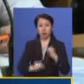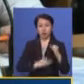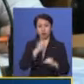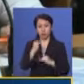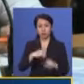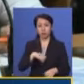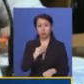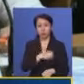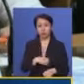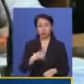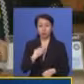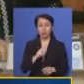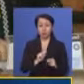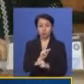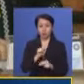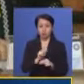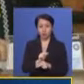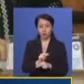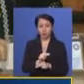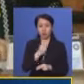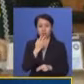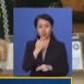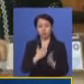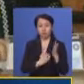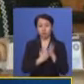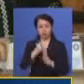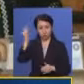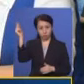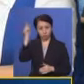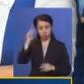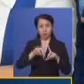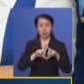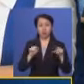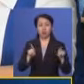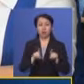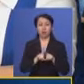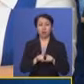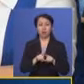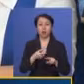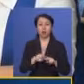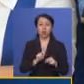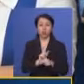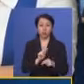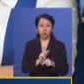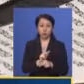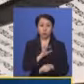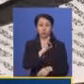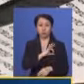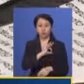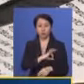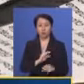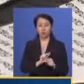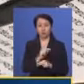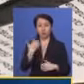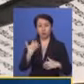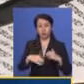ходе обсуждения отметили важность преподавания и изучения языков в высших учебных заведениях, а также методы, которые следует